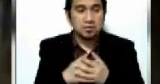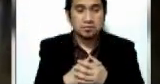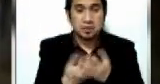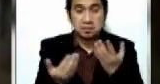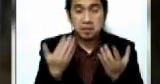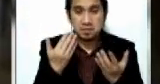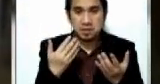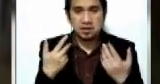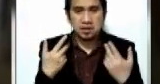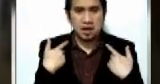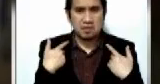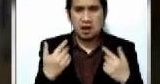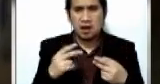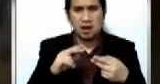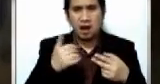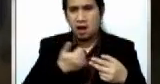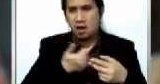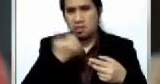variants na, so just to be sure,